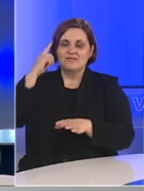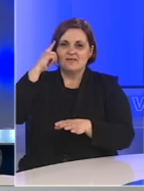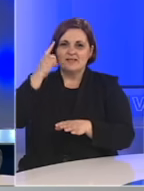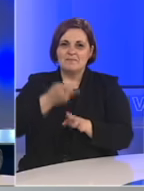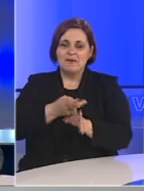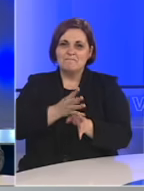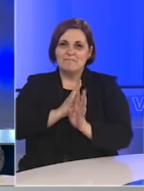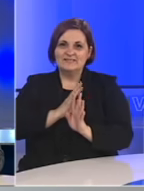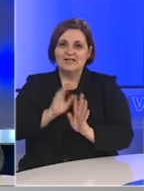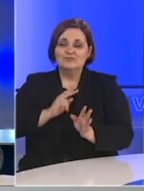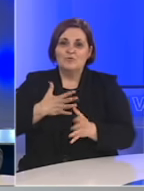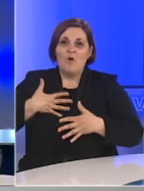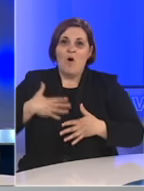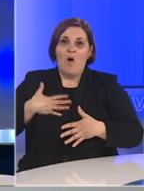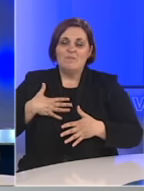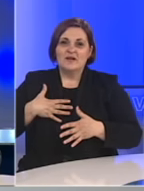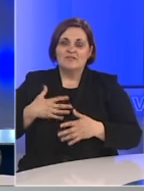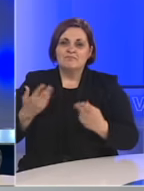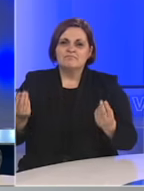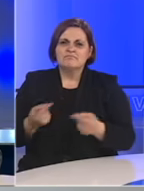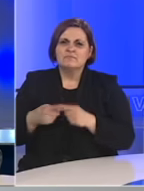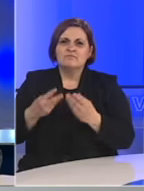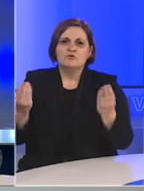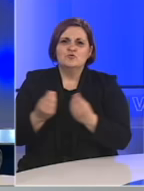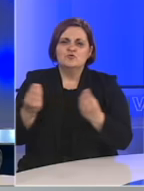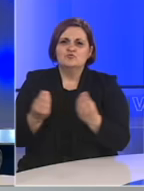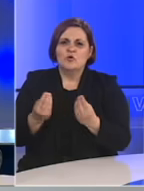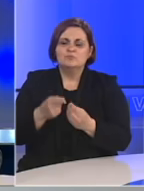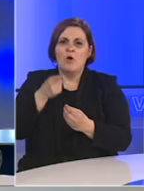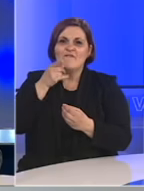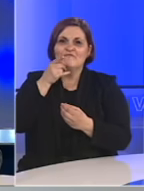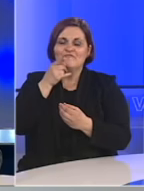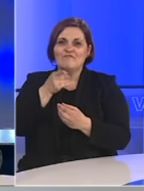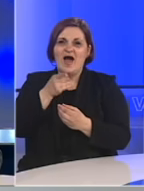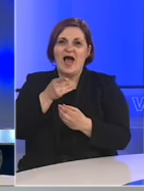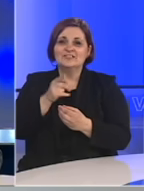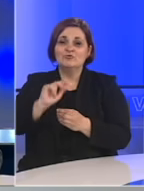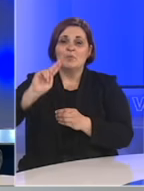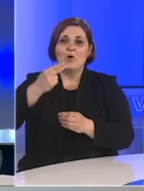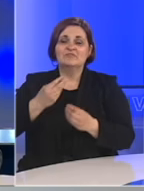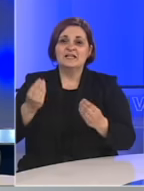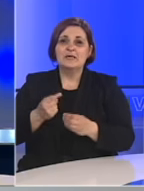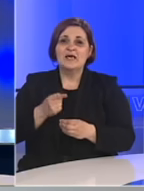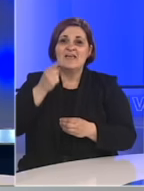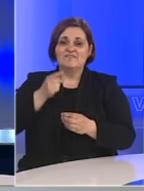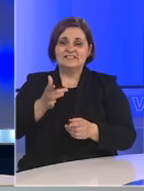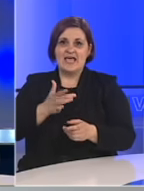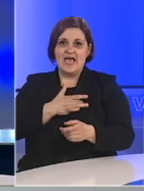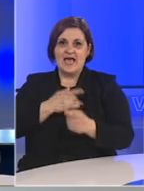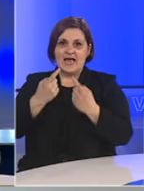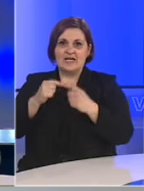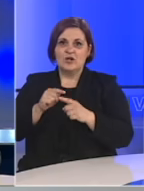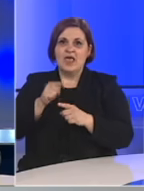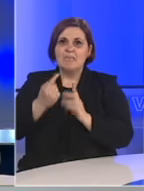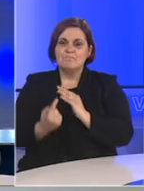se pacijenti sigurno obradovali. Razlog zašto smo vas između ostalog još pozvali je, vi ste kardiolog. U posljednje